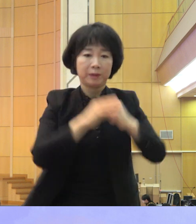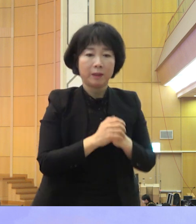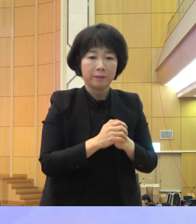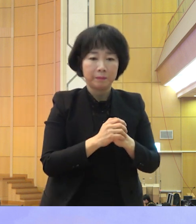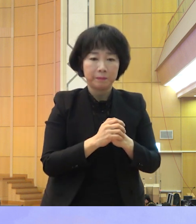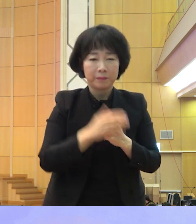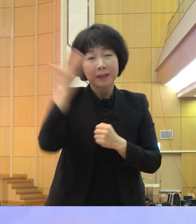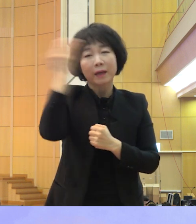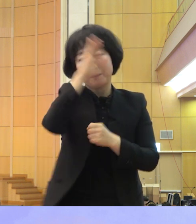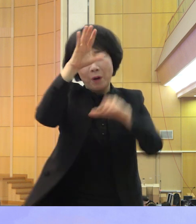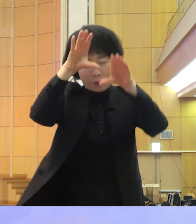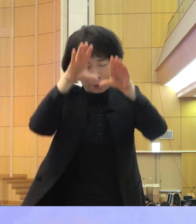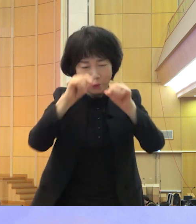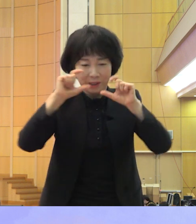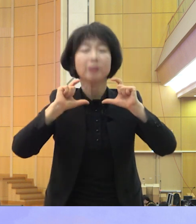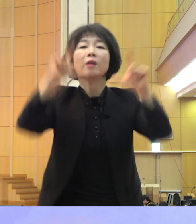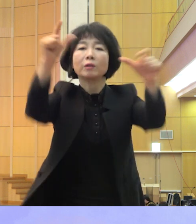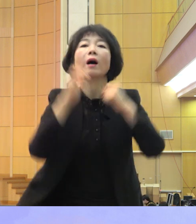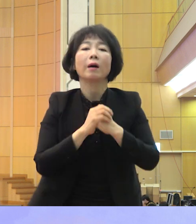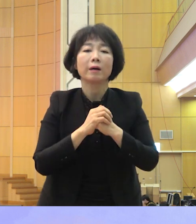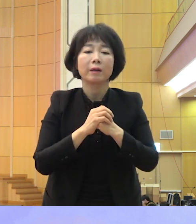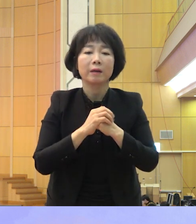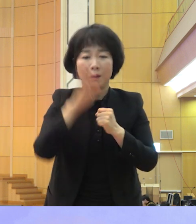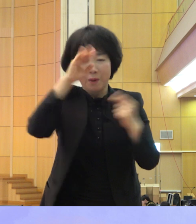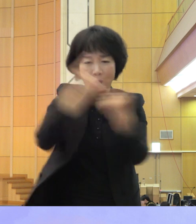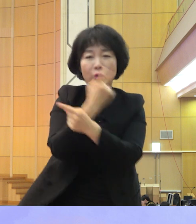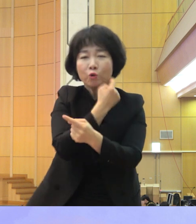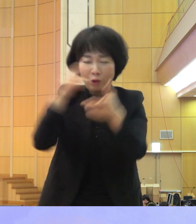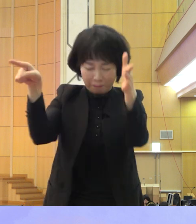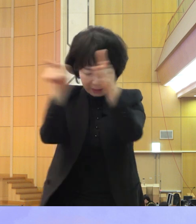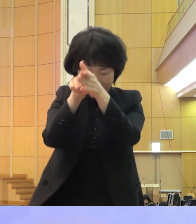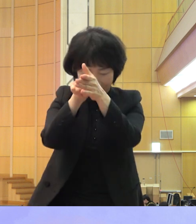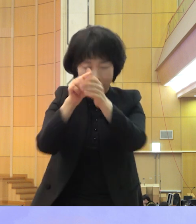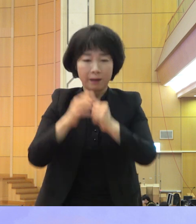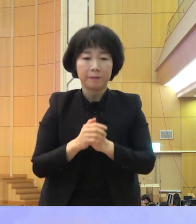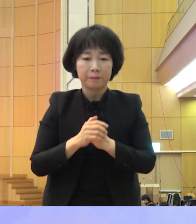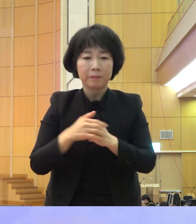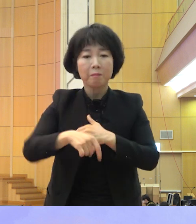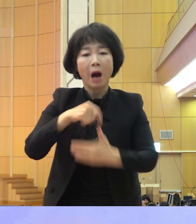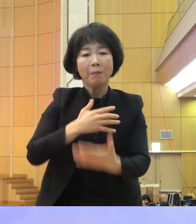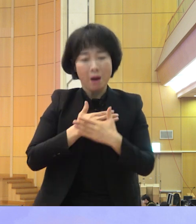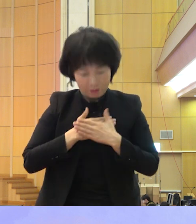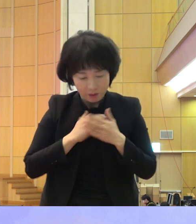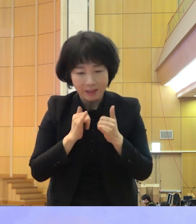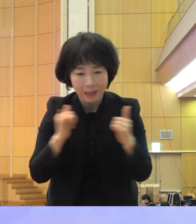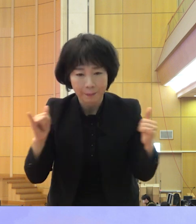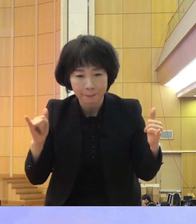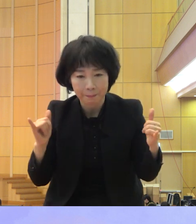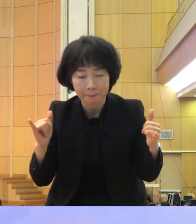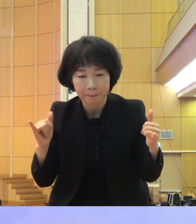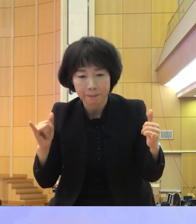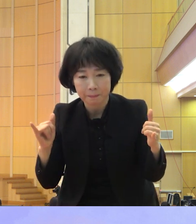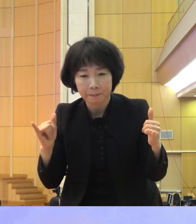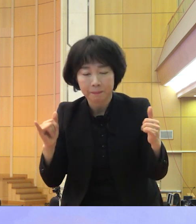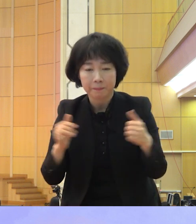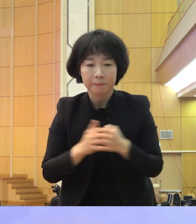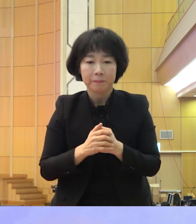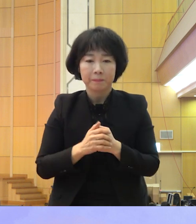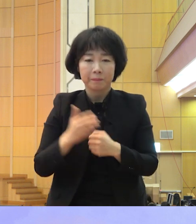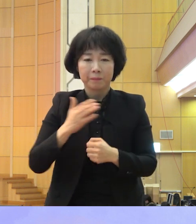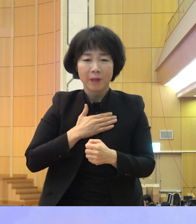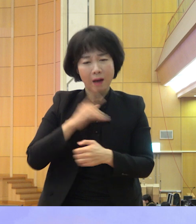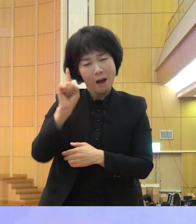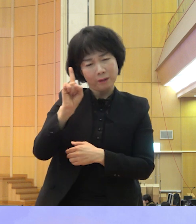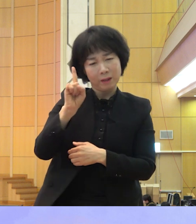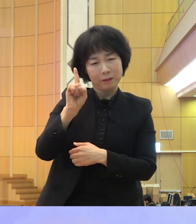바라리니 깨끗함을 받을지어다. 치료됨을 믿습니다. 그리고 가슴에 손 얹은 분이 있습니다. 내가